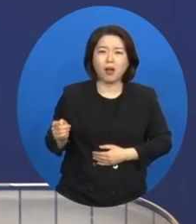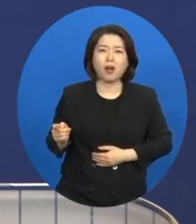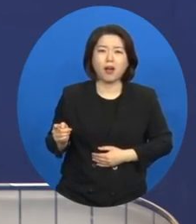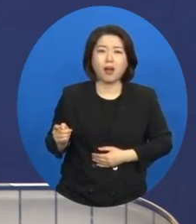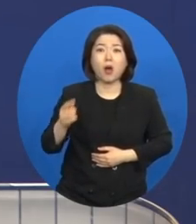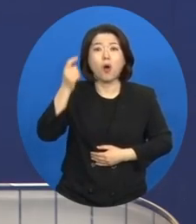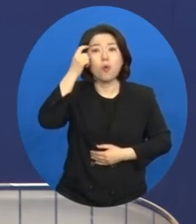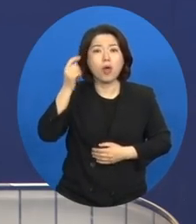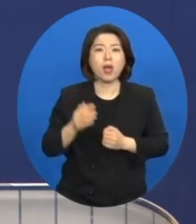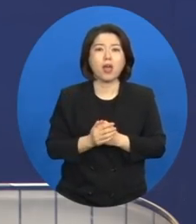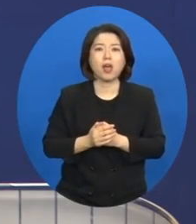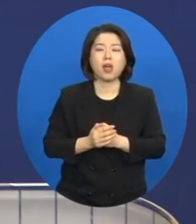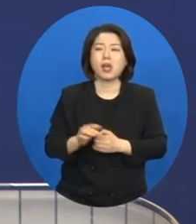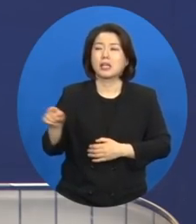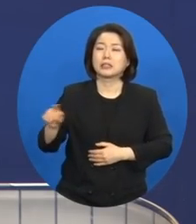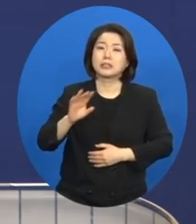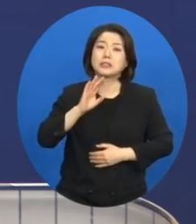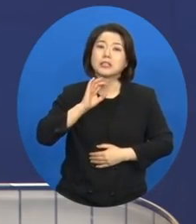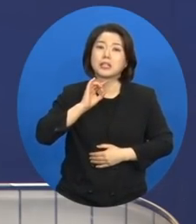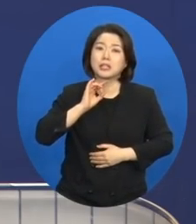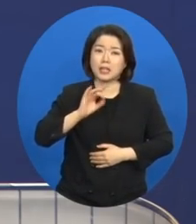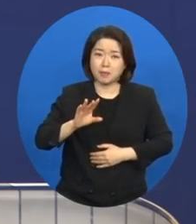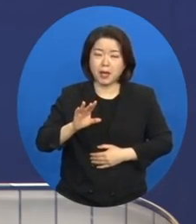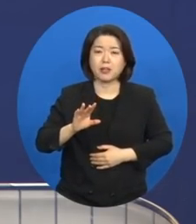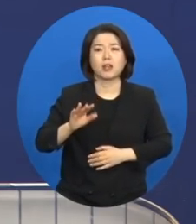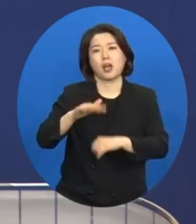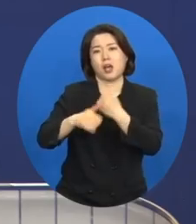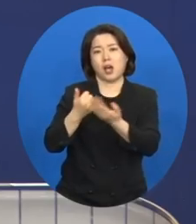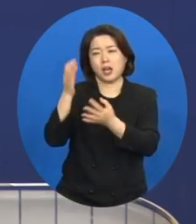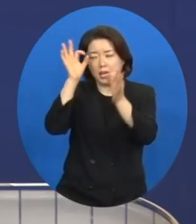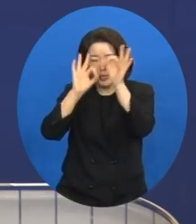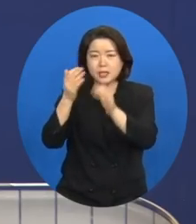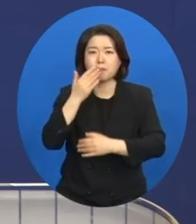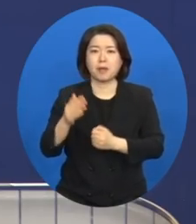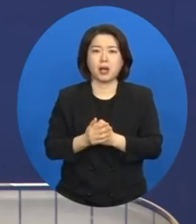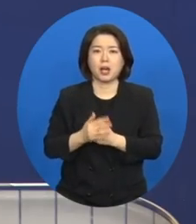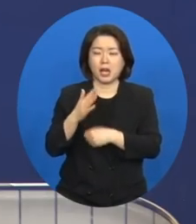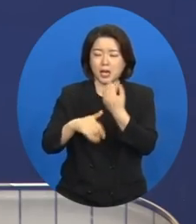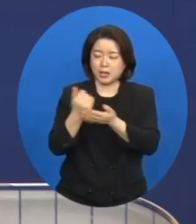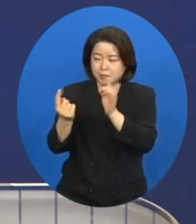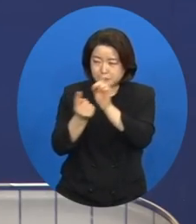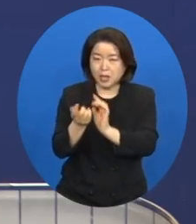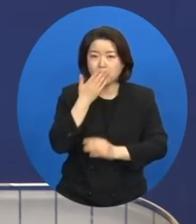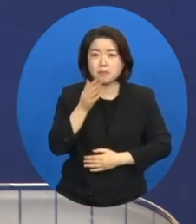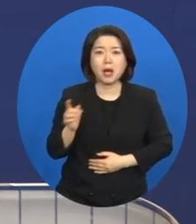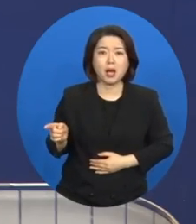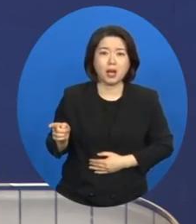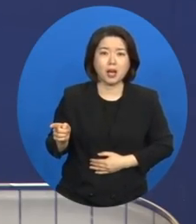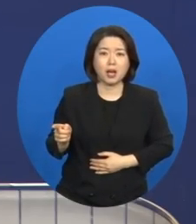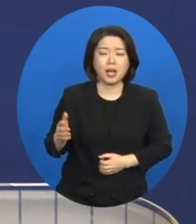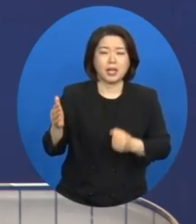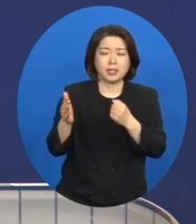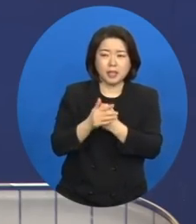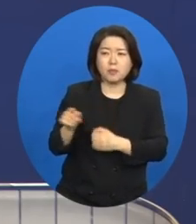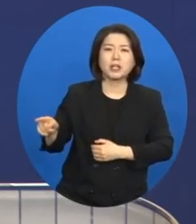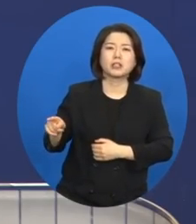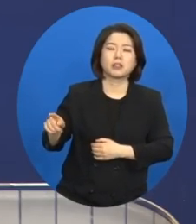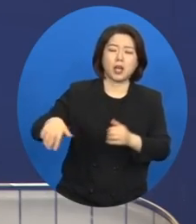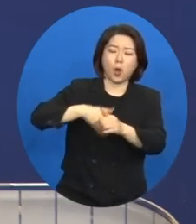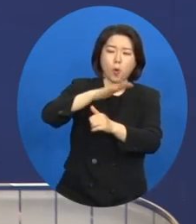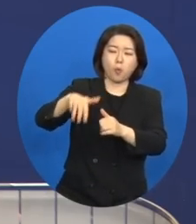왜죠? 그래야만 하나님을 찾기 때문에 그래요. 그래야만 하나님을 만날 수 있기 때문에 하나님이 그것을 허용하신